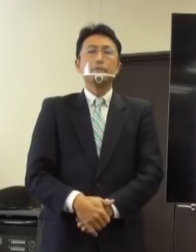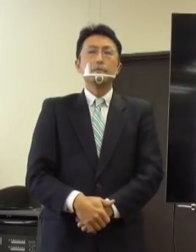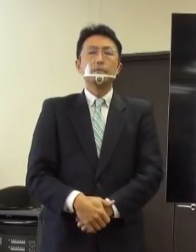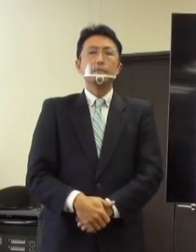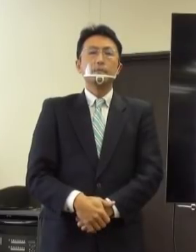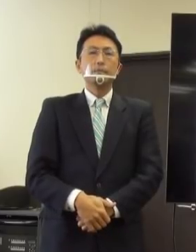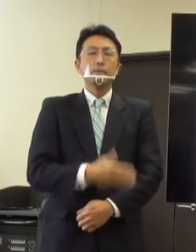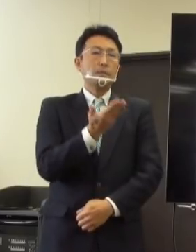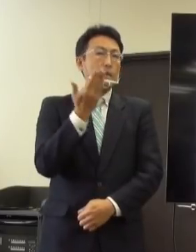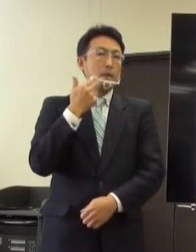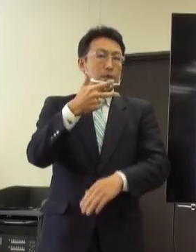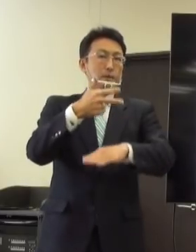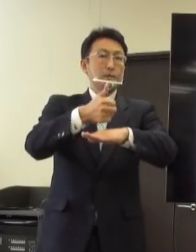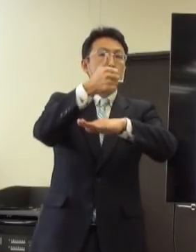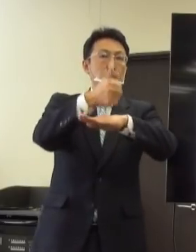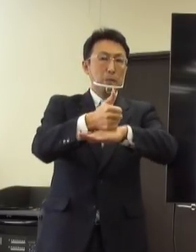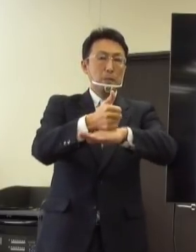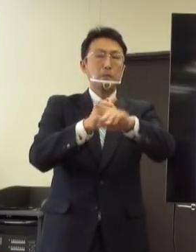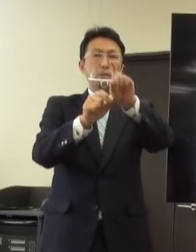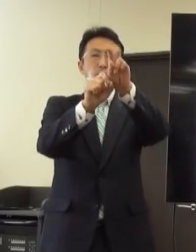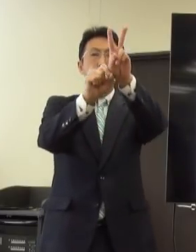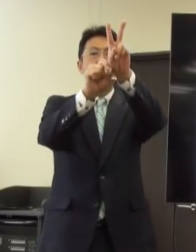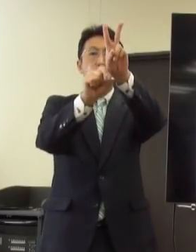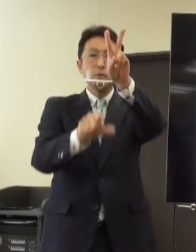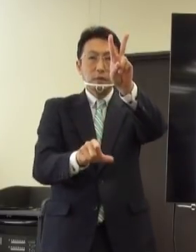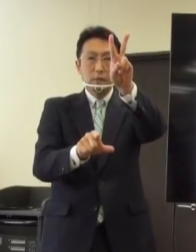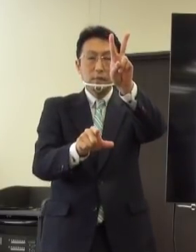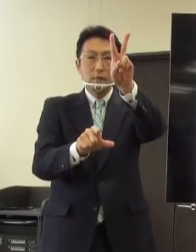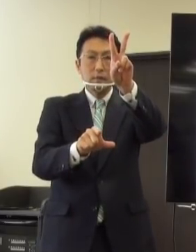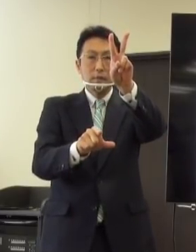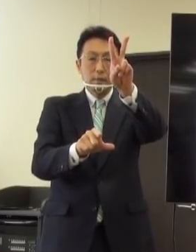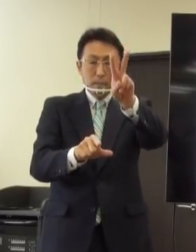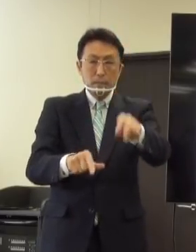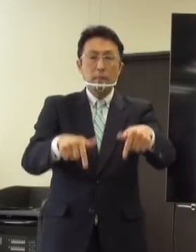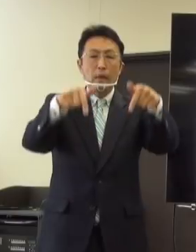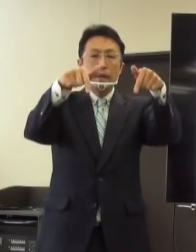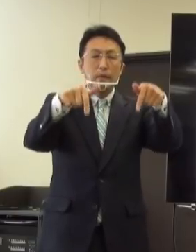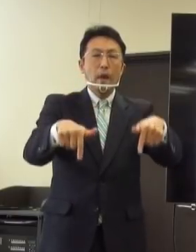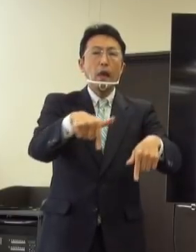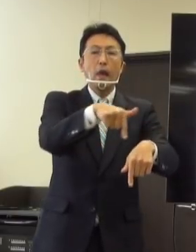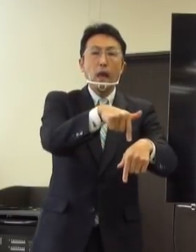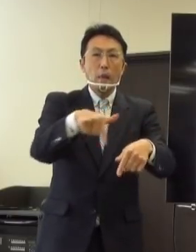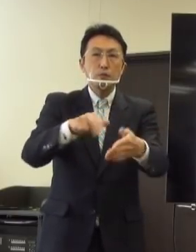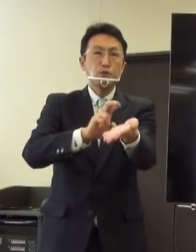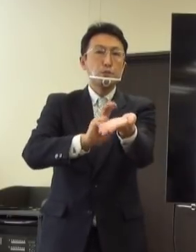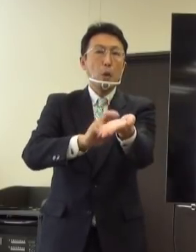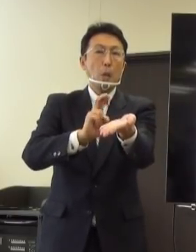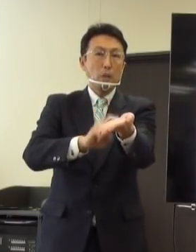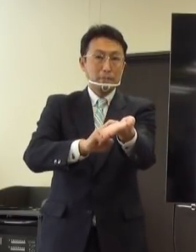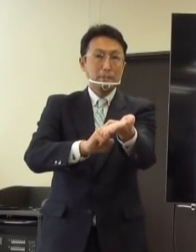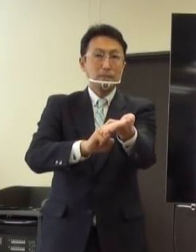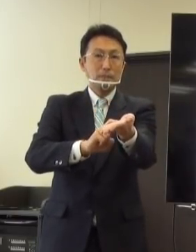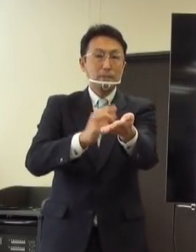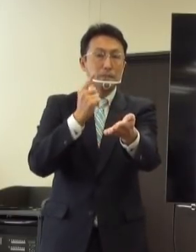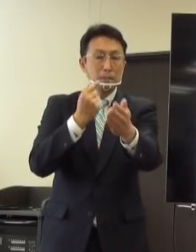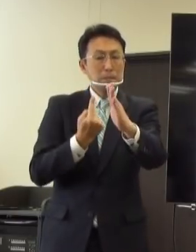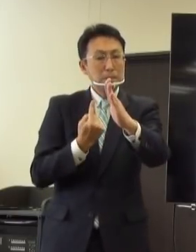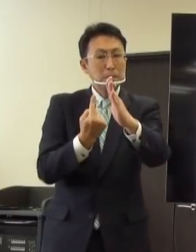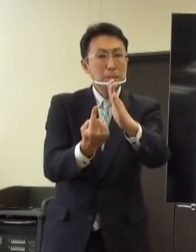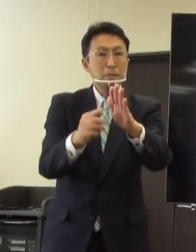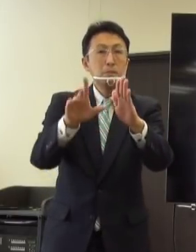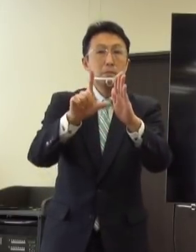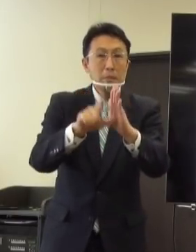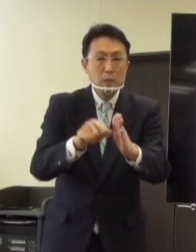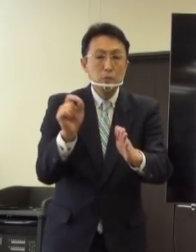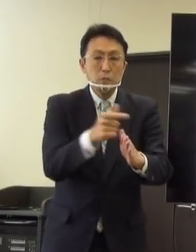先ほどの市長が12月に西部病院に入った方、関係ある方はこちらの方にお電話くださいというお話され